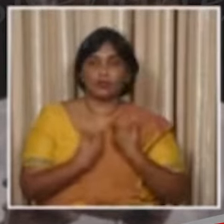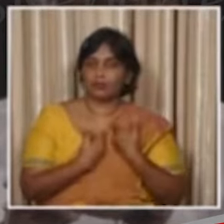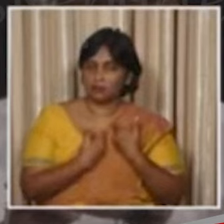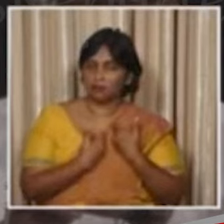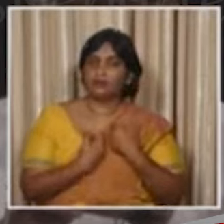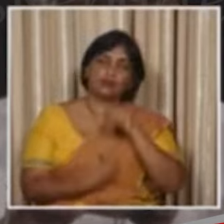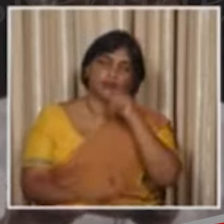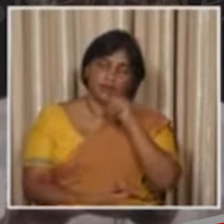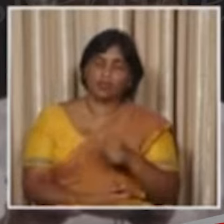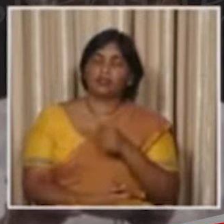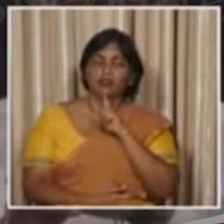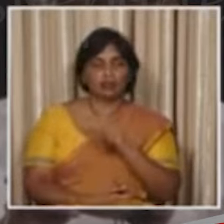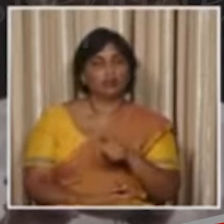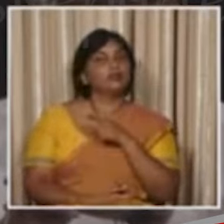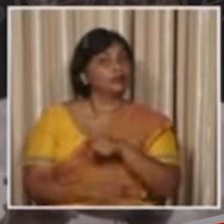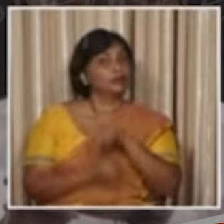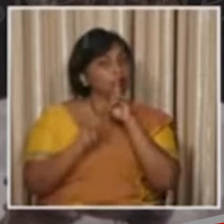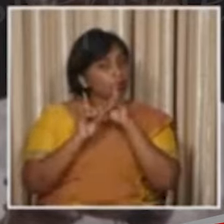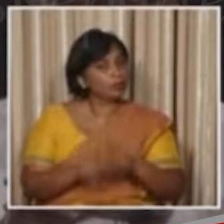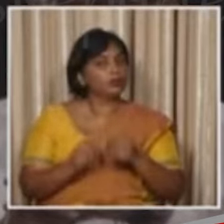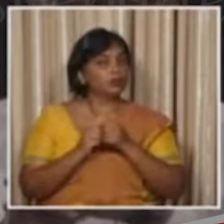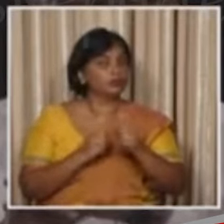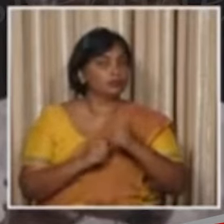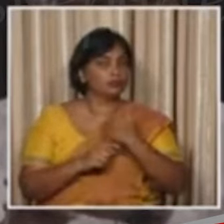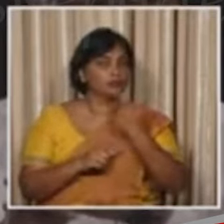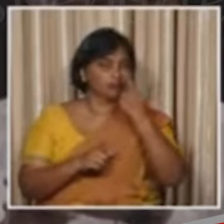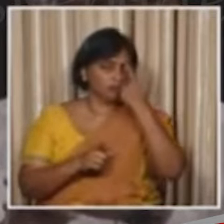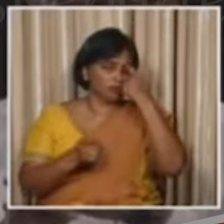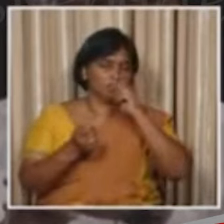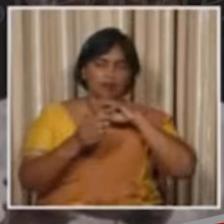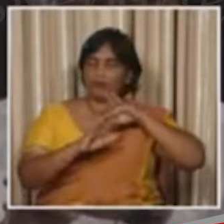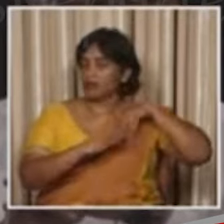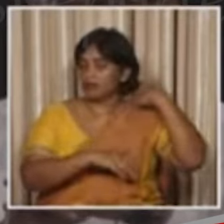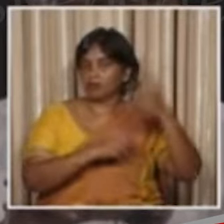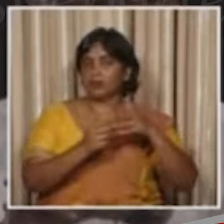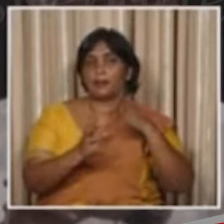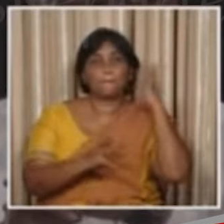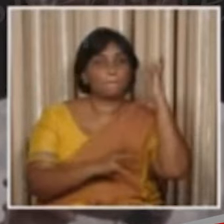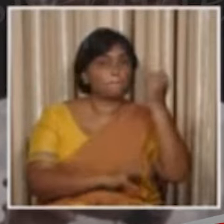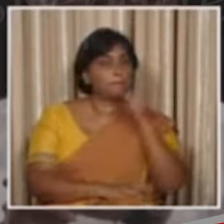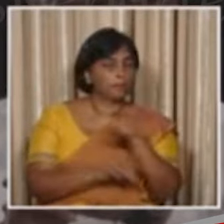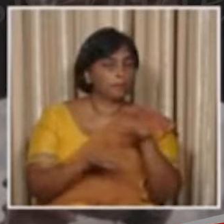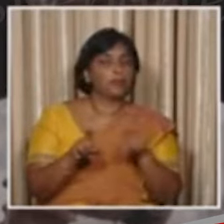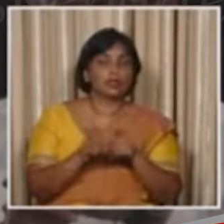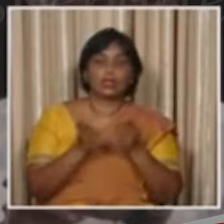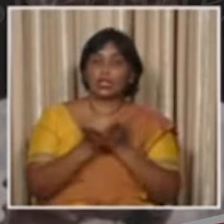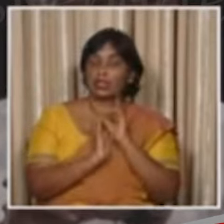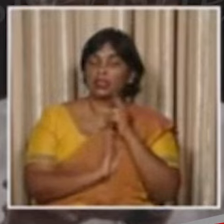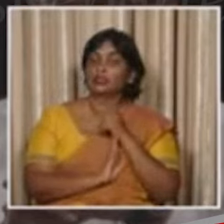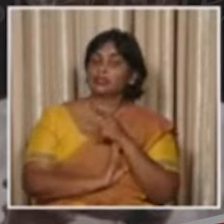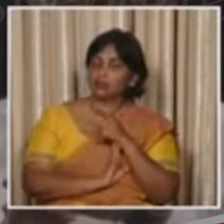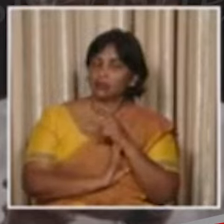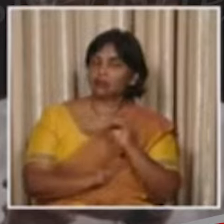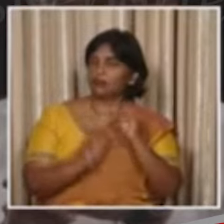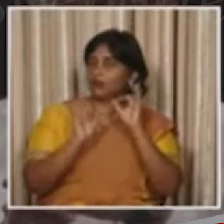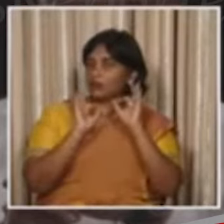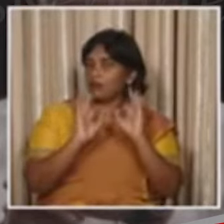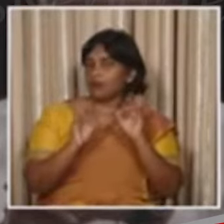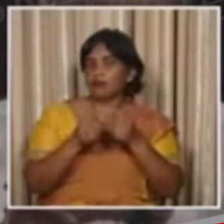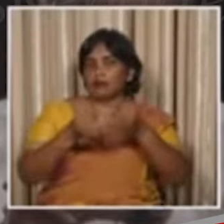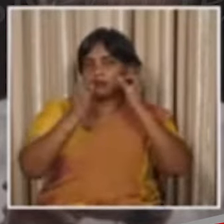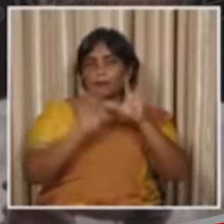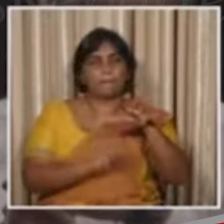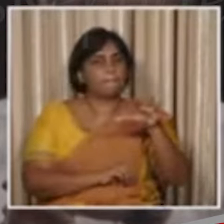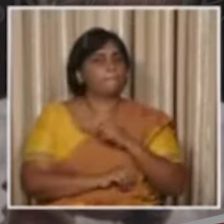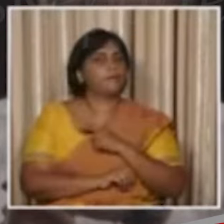හැබැයි ඇත්ත කතාව මේ වගේ දෙයකින් ඇතිවෙන බ්‍රේන් ගේන් එක අවසාන වශයෙන් අවසාන ප්‍රතිඵලයේ වශයෙන් ඉන්දියාව තමයි නියමිත විදියටම පාවිච්චි